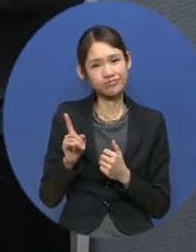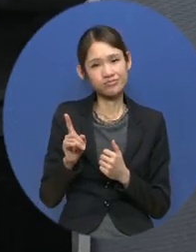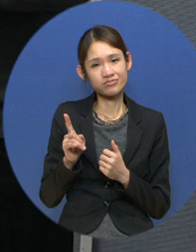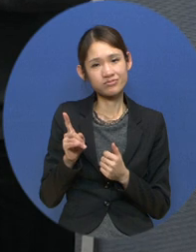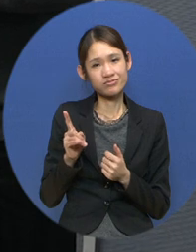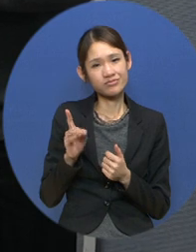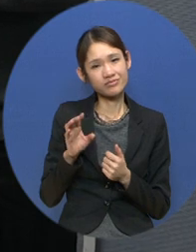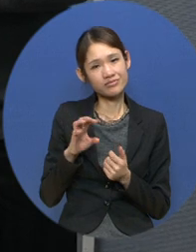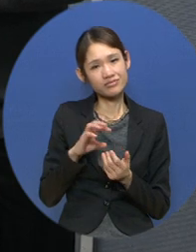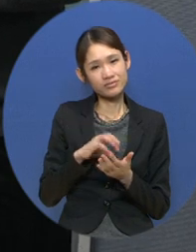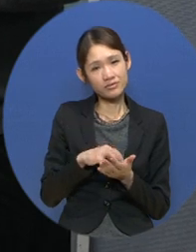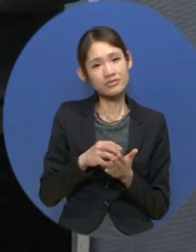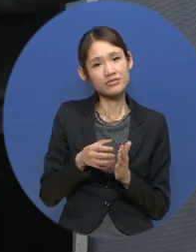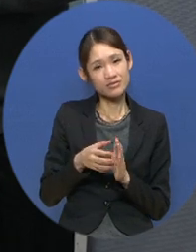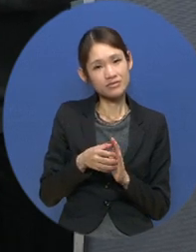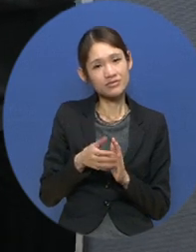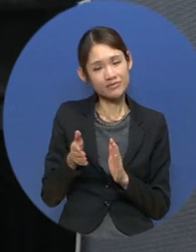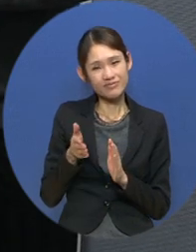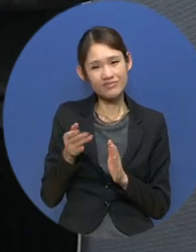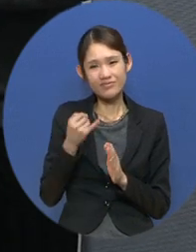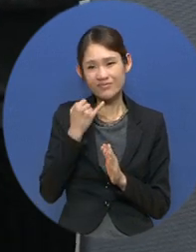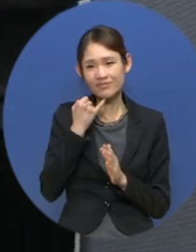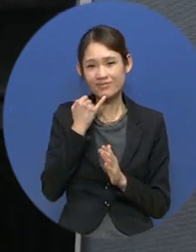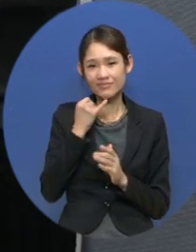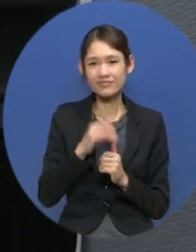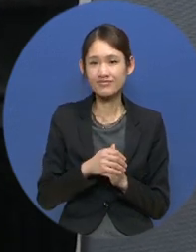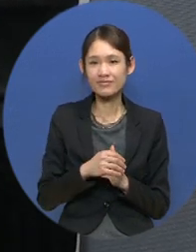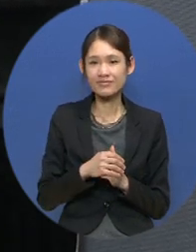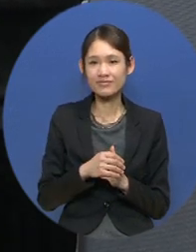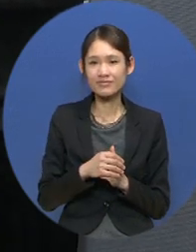이 정도쯤은 괜찮아. 어, 좋아.